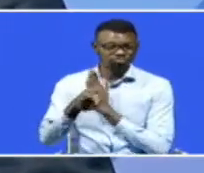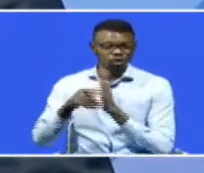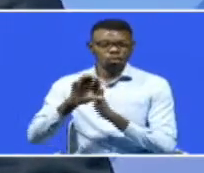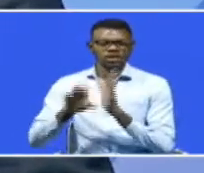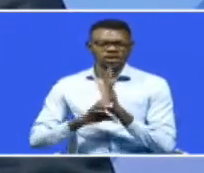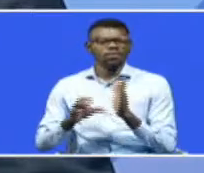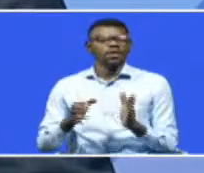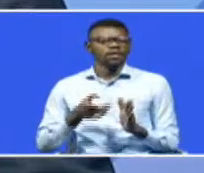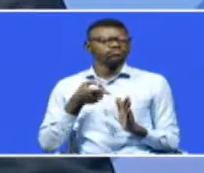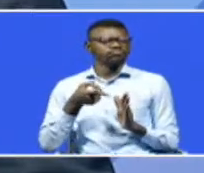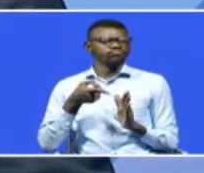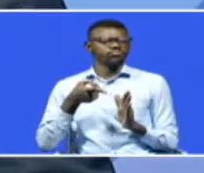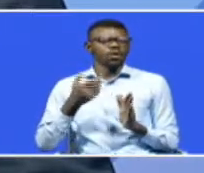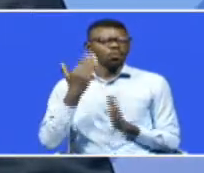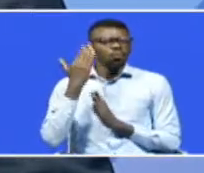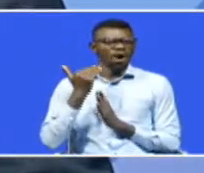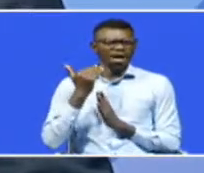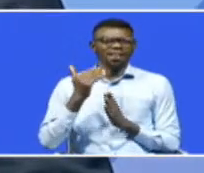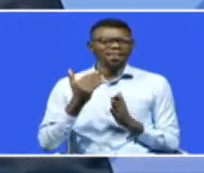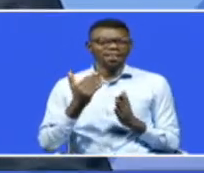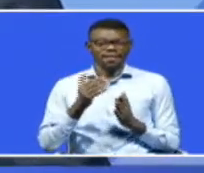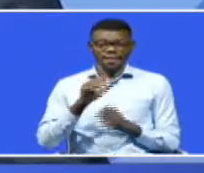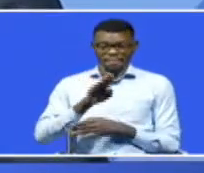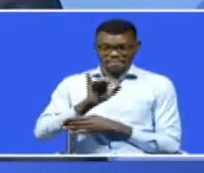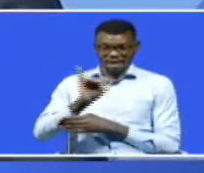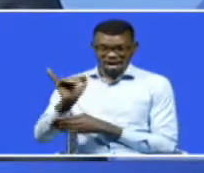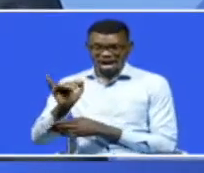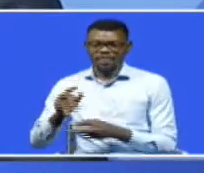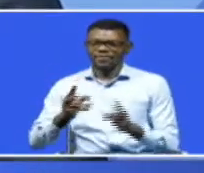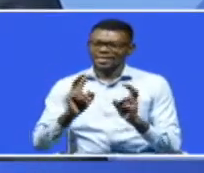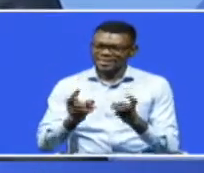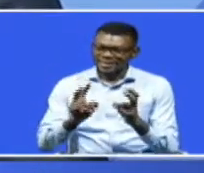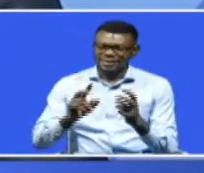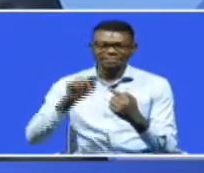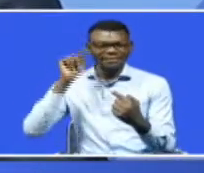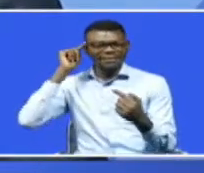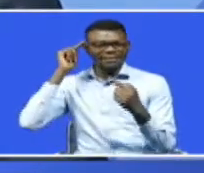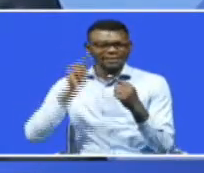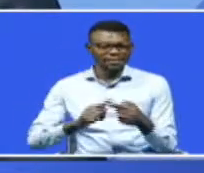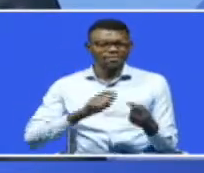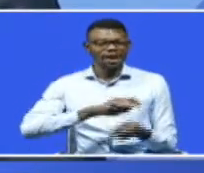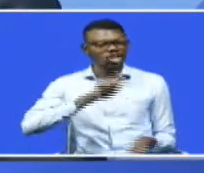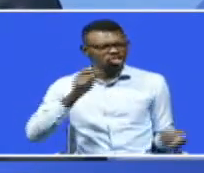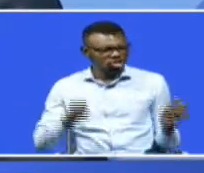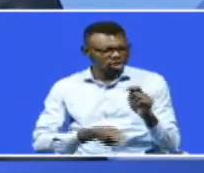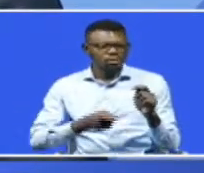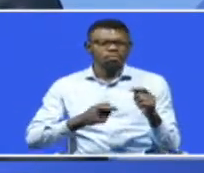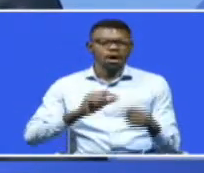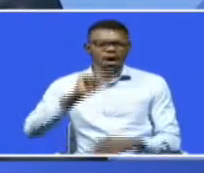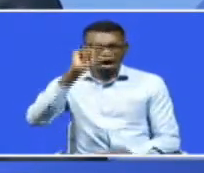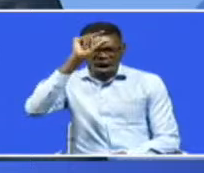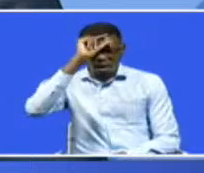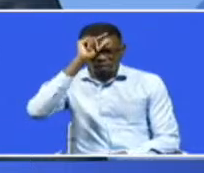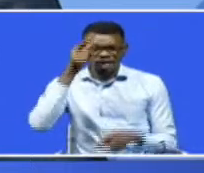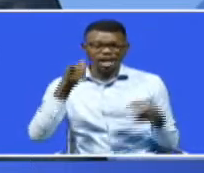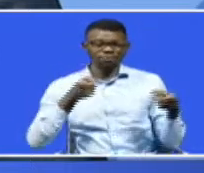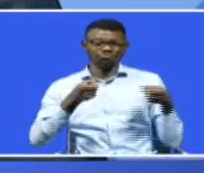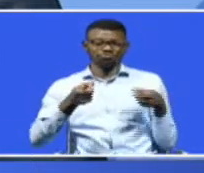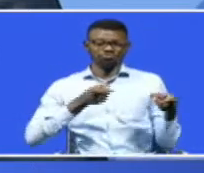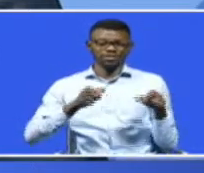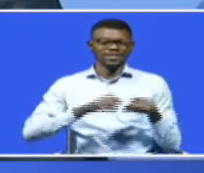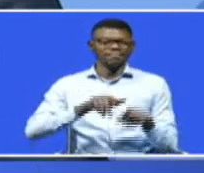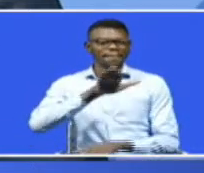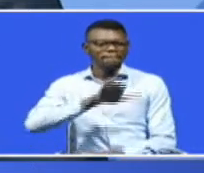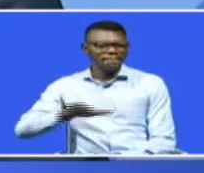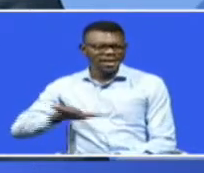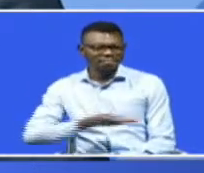anasema inatokana na hali kwamba mswada wa BBI unakusudia kubadilisha mfumo wa utawala na ule wa bunge pia,